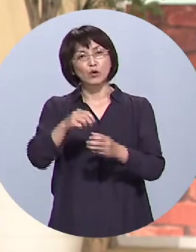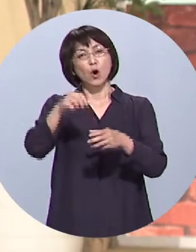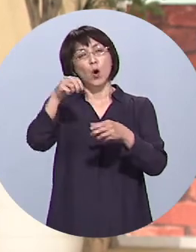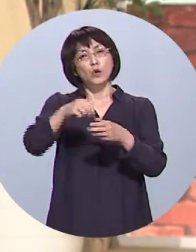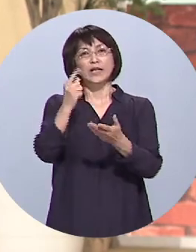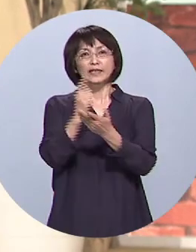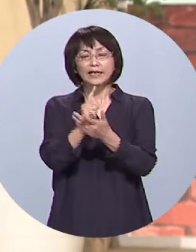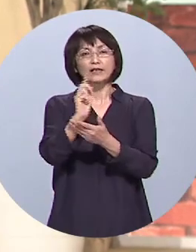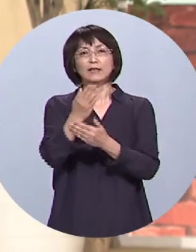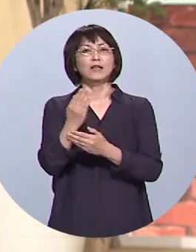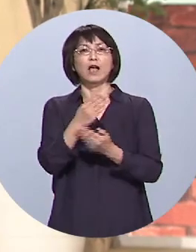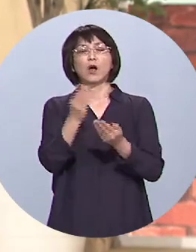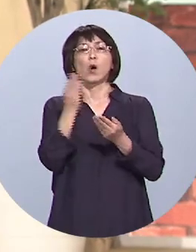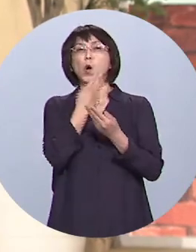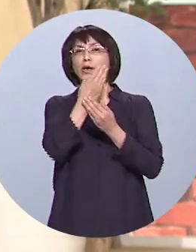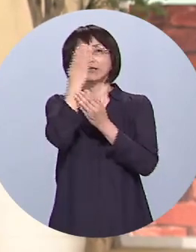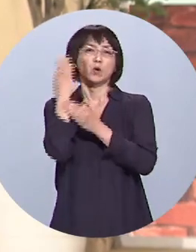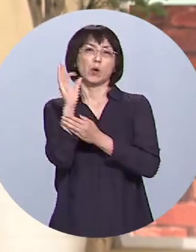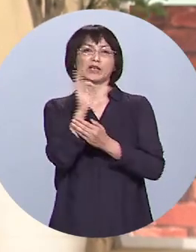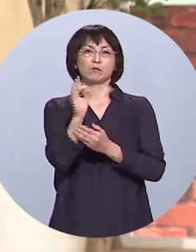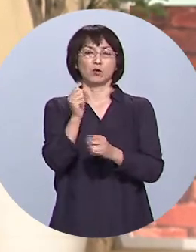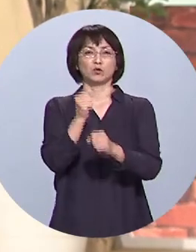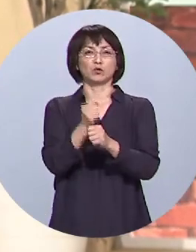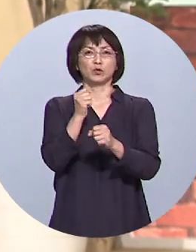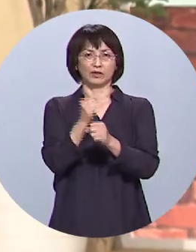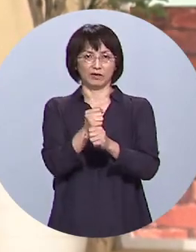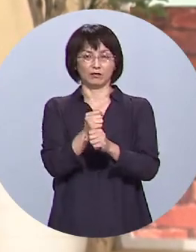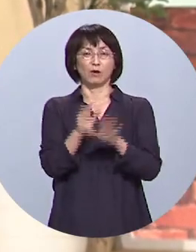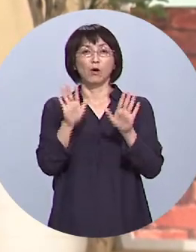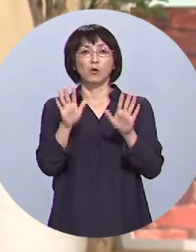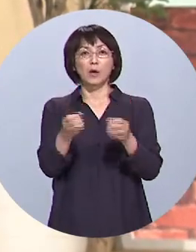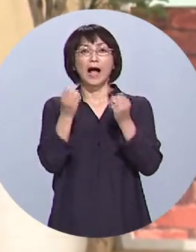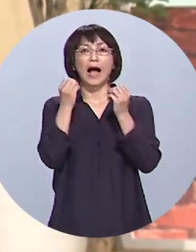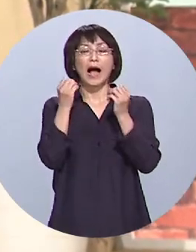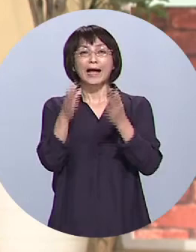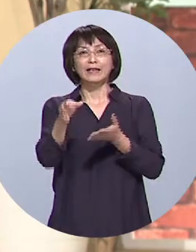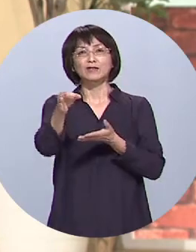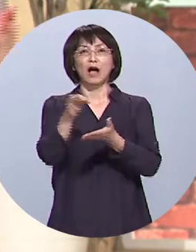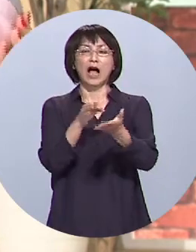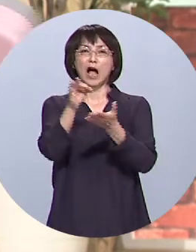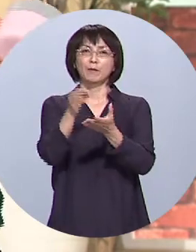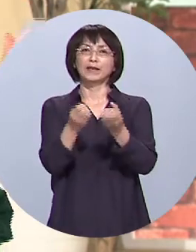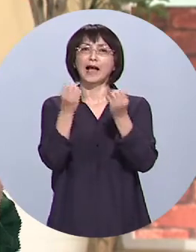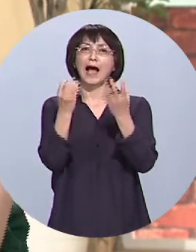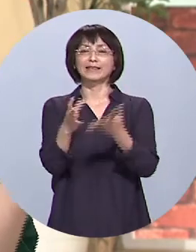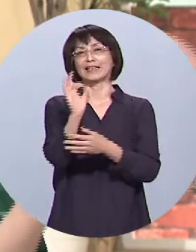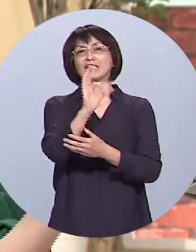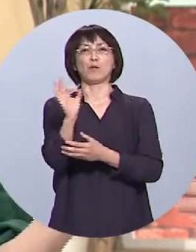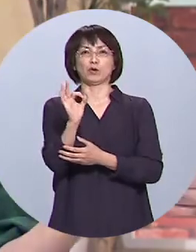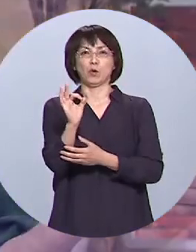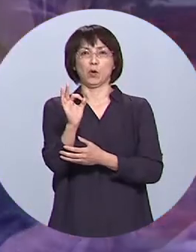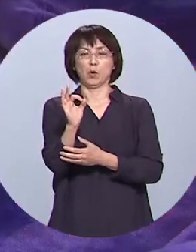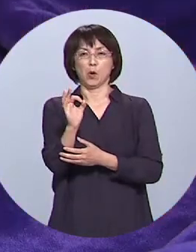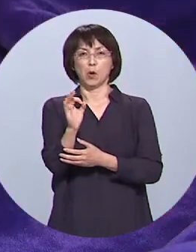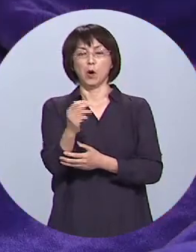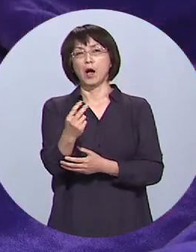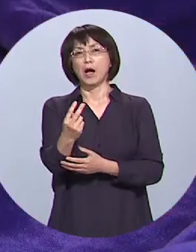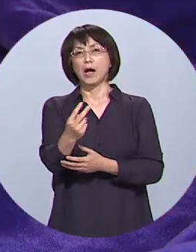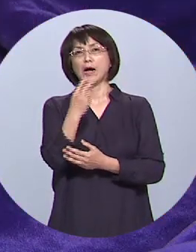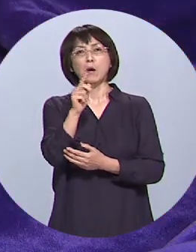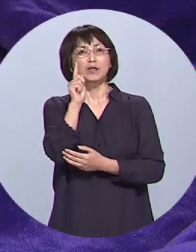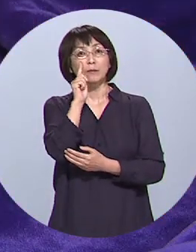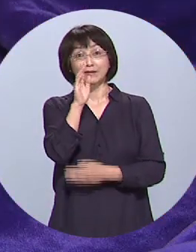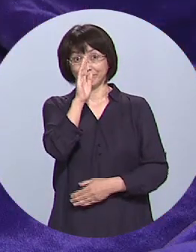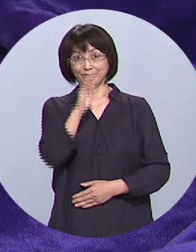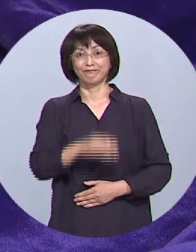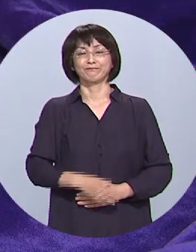化粧品も作られているんです、これは今シーズンに発売された新作なんですけれども、よかったら香りを嗅いで